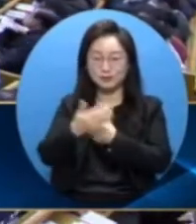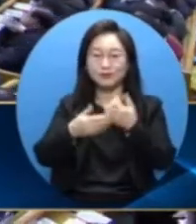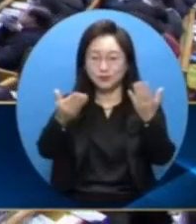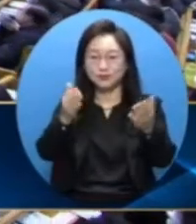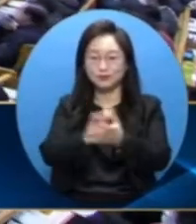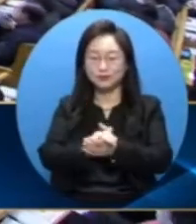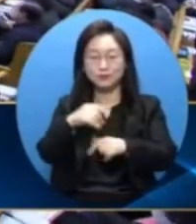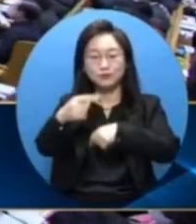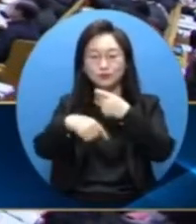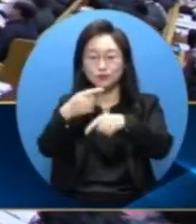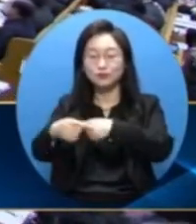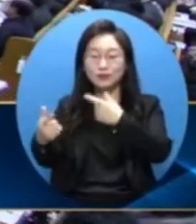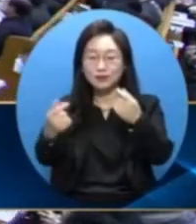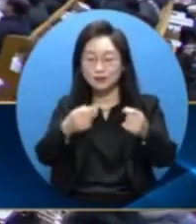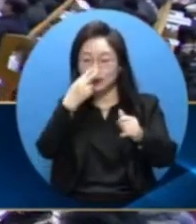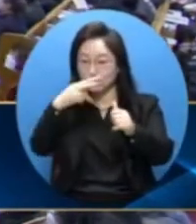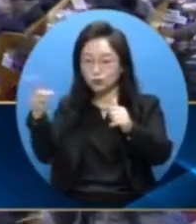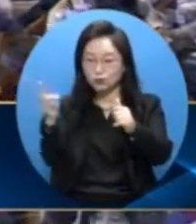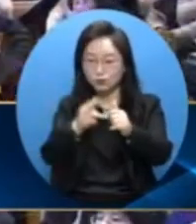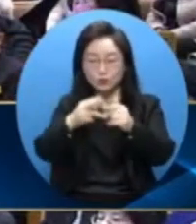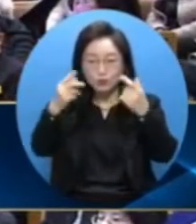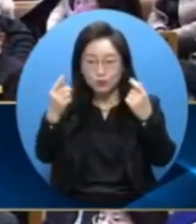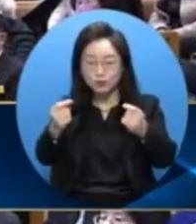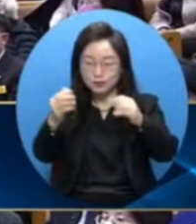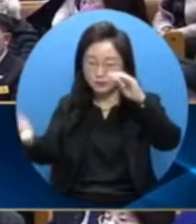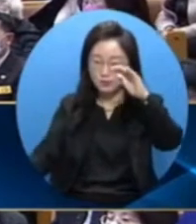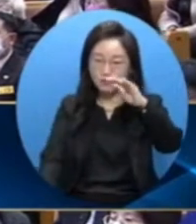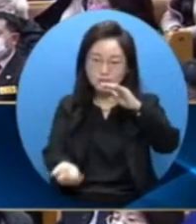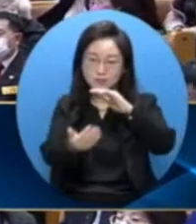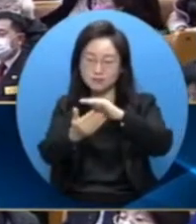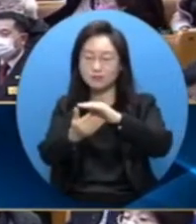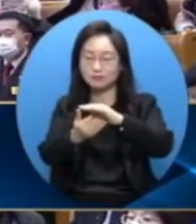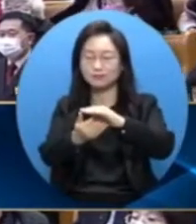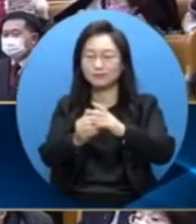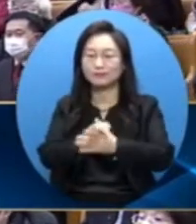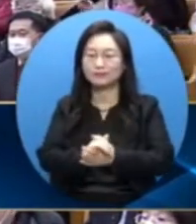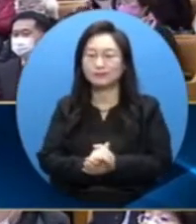제목을 한번 따라하시기 바랍니다 도전과 성취